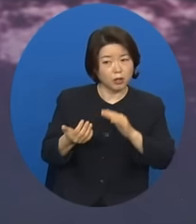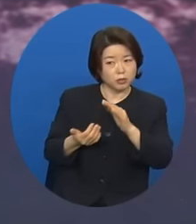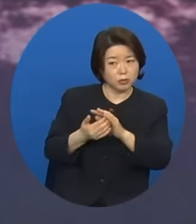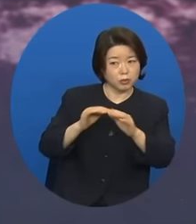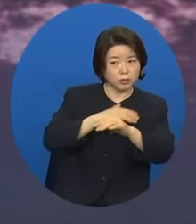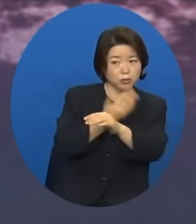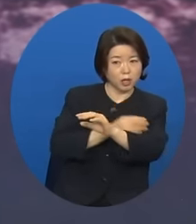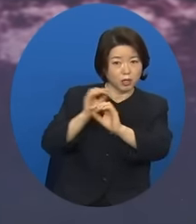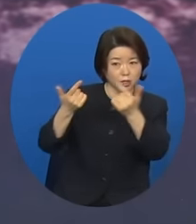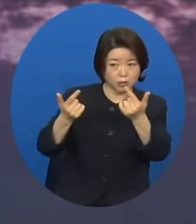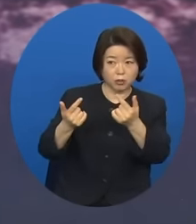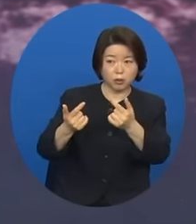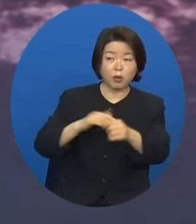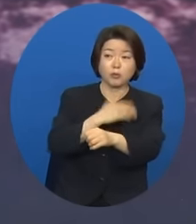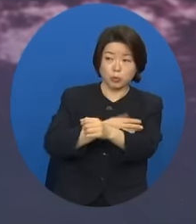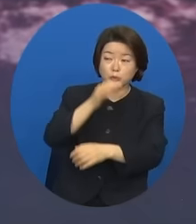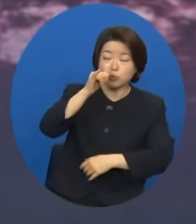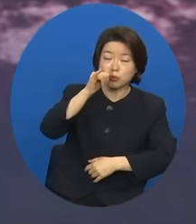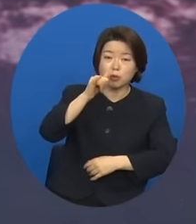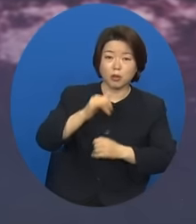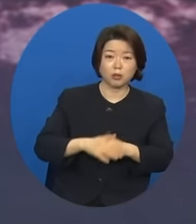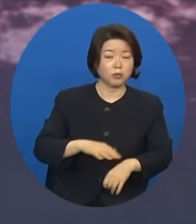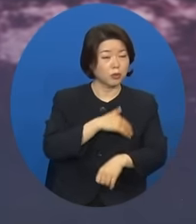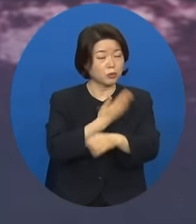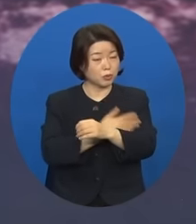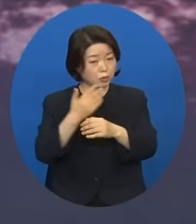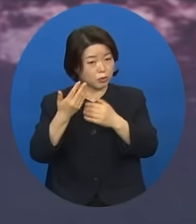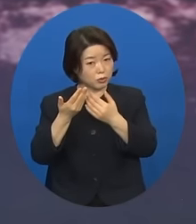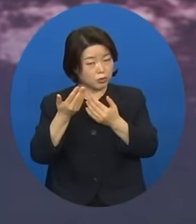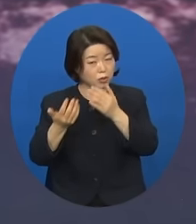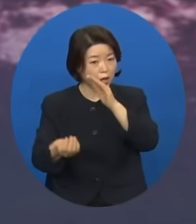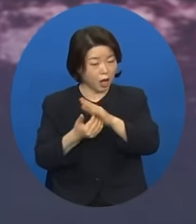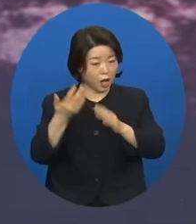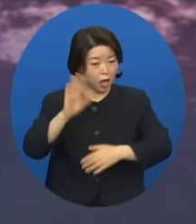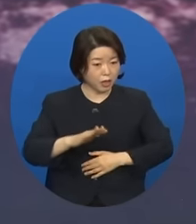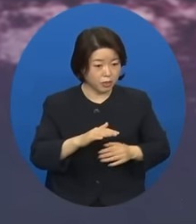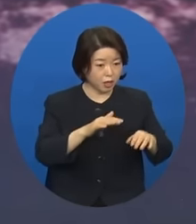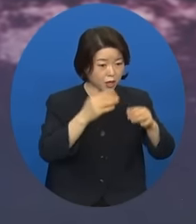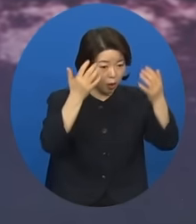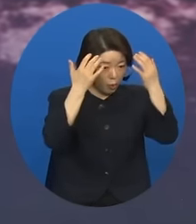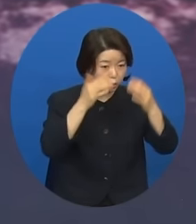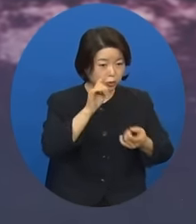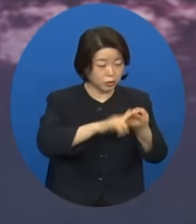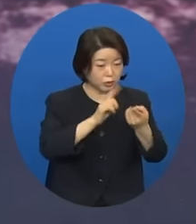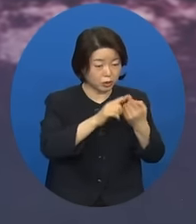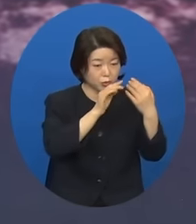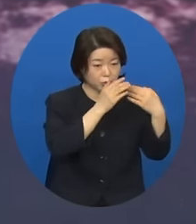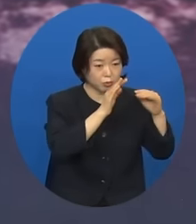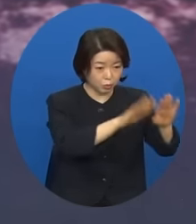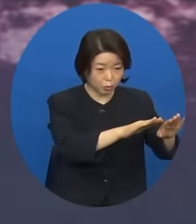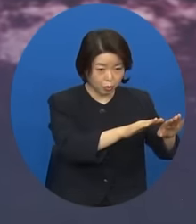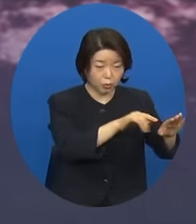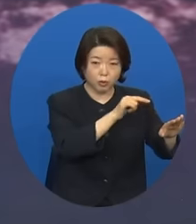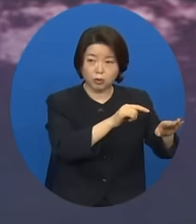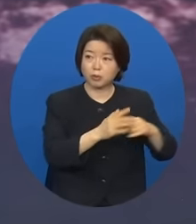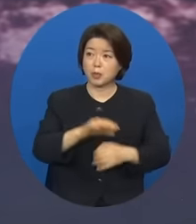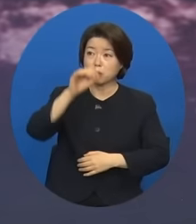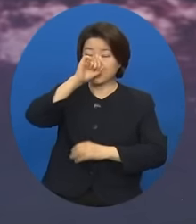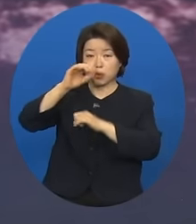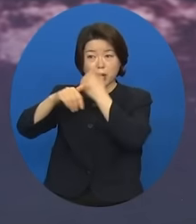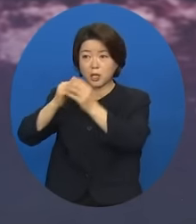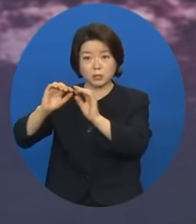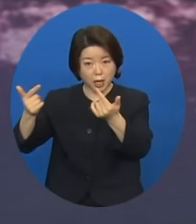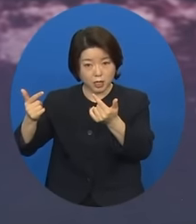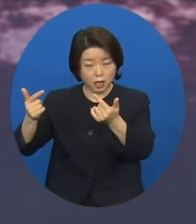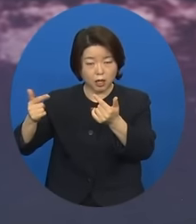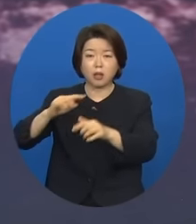아닌가 아니요 전능하다 아 그러면 전능한데 고통이 없어지 않았어 그러면 선하신 하나님이 아닌 거네 이렇게